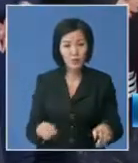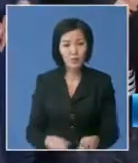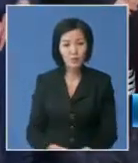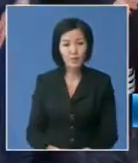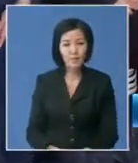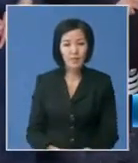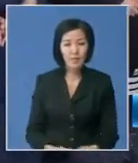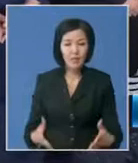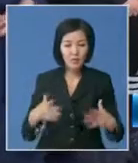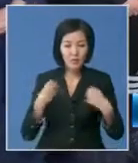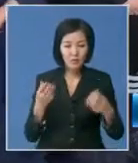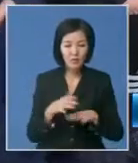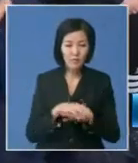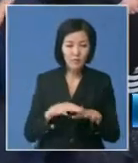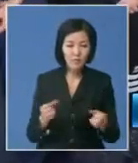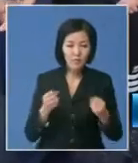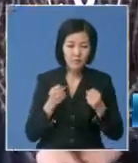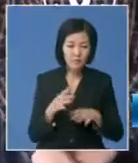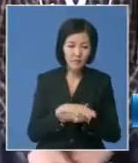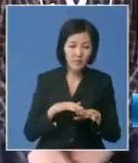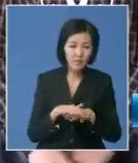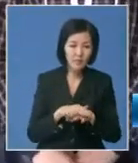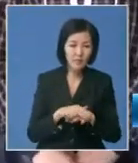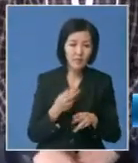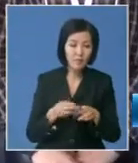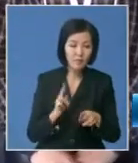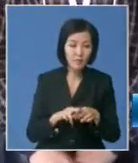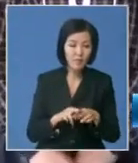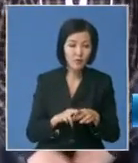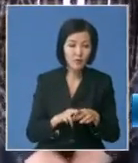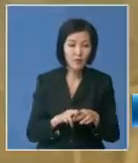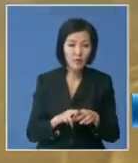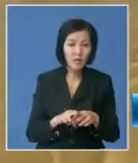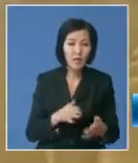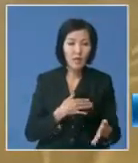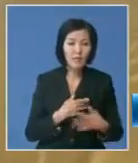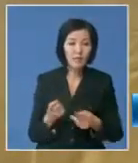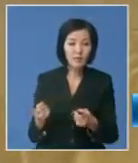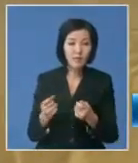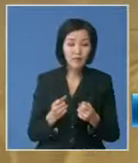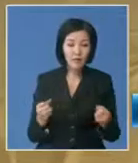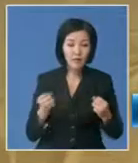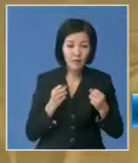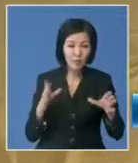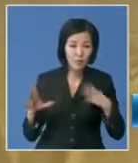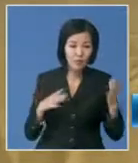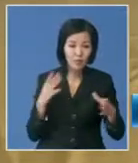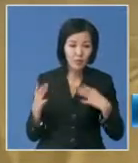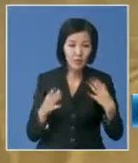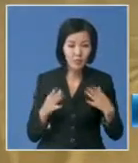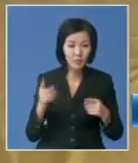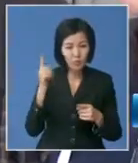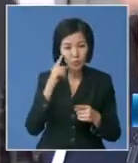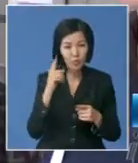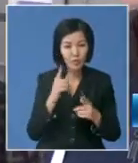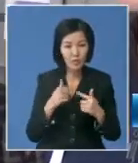здоровая нация это спортивная нация а потому необходимо активно привлекать молодежь к физическим упражнением считают организаторы